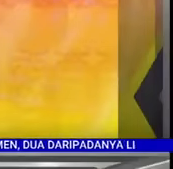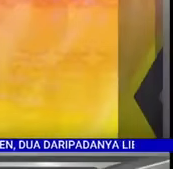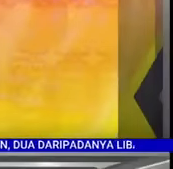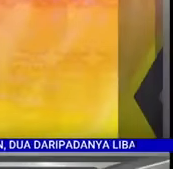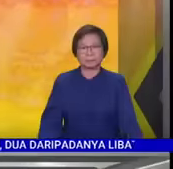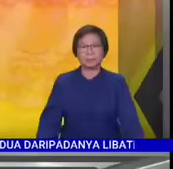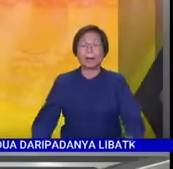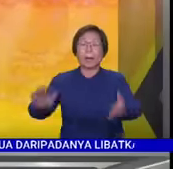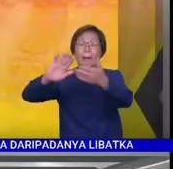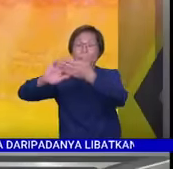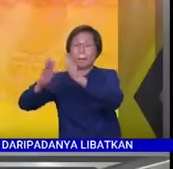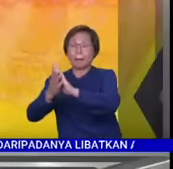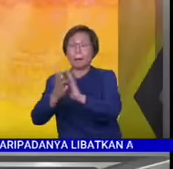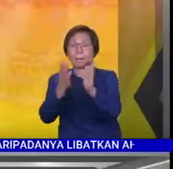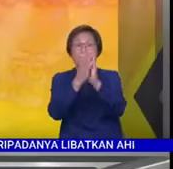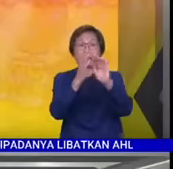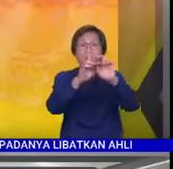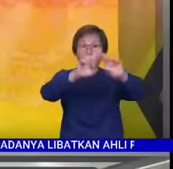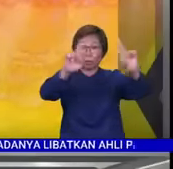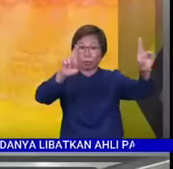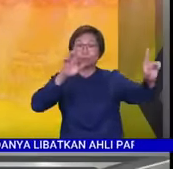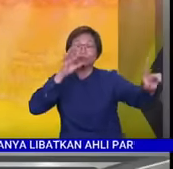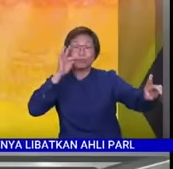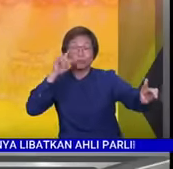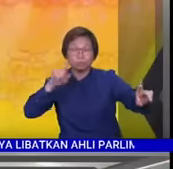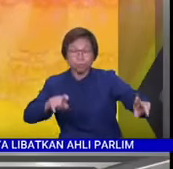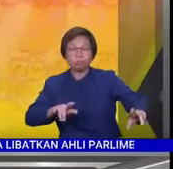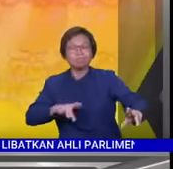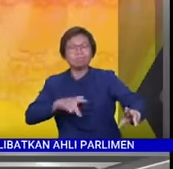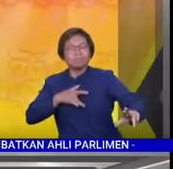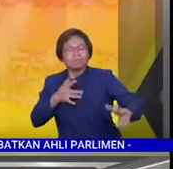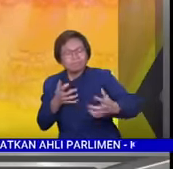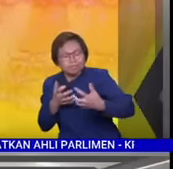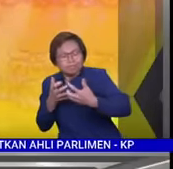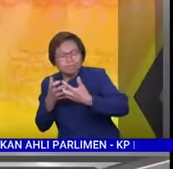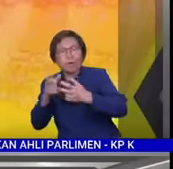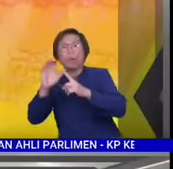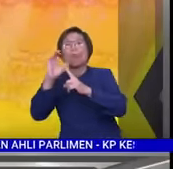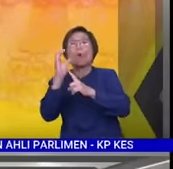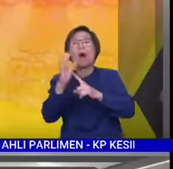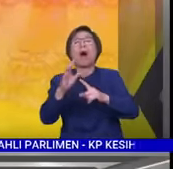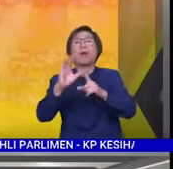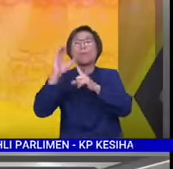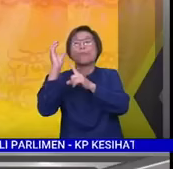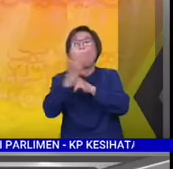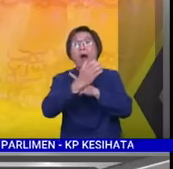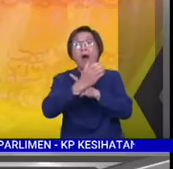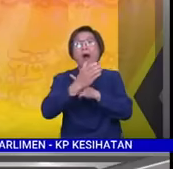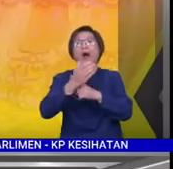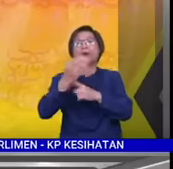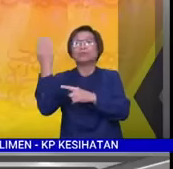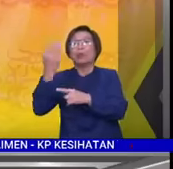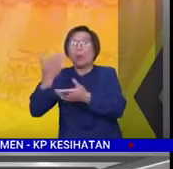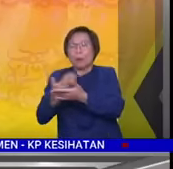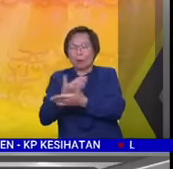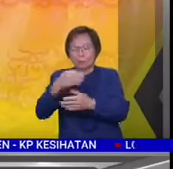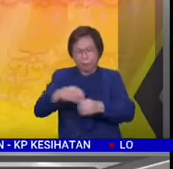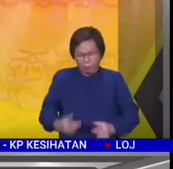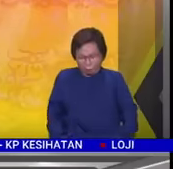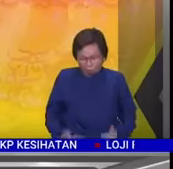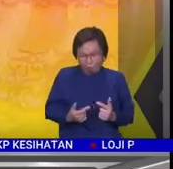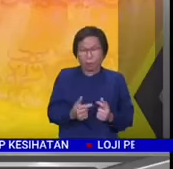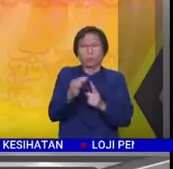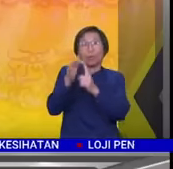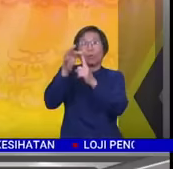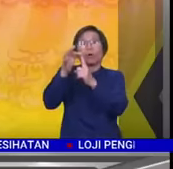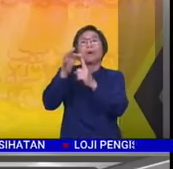baik masyarakat di bandaraya Kuching perlu mengadaptasi dan membudayakan norma baru dalam kehidupan mereka Terutama ketika